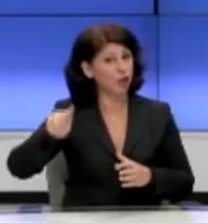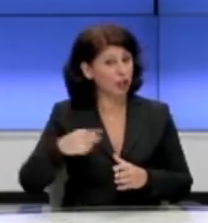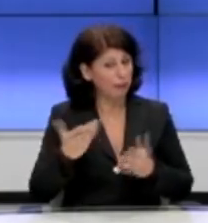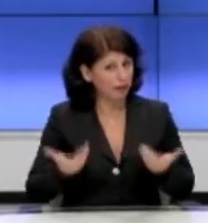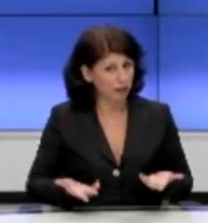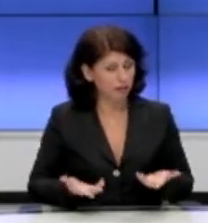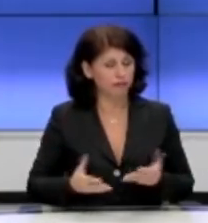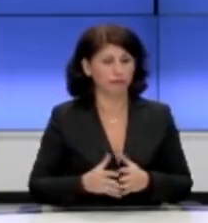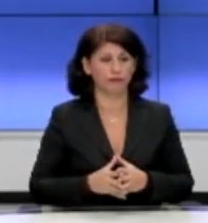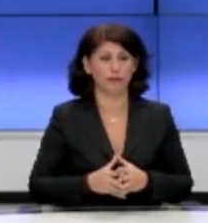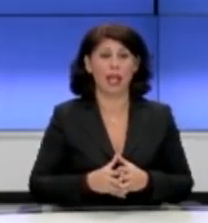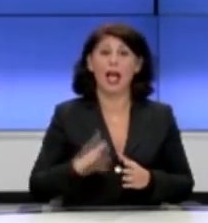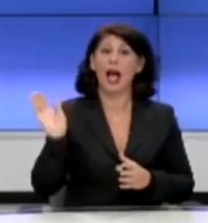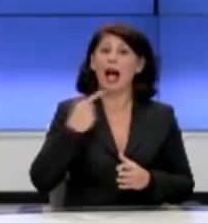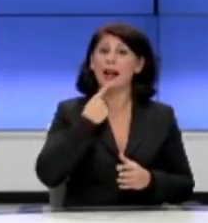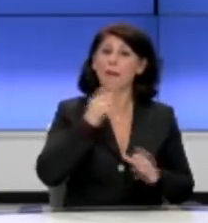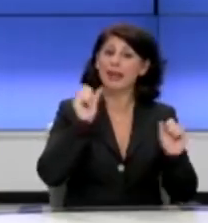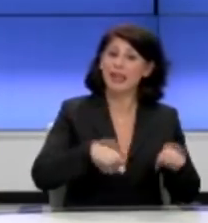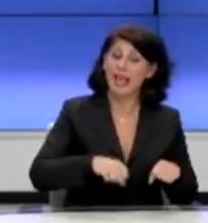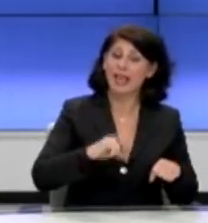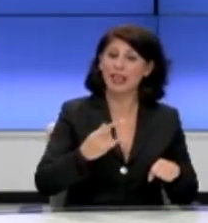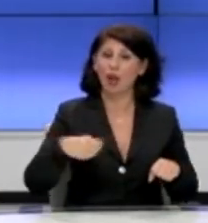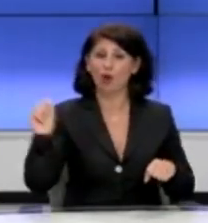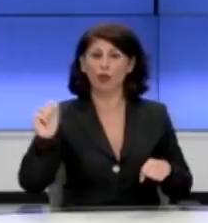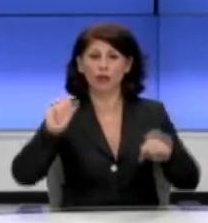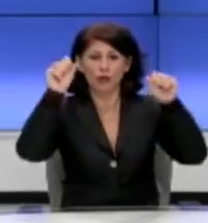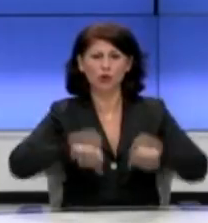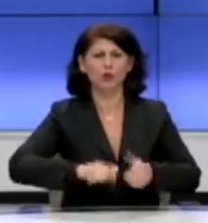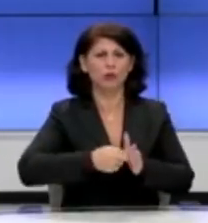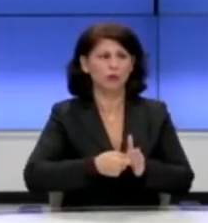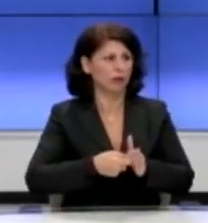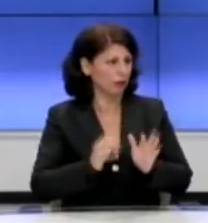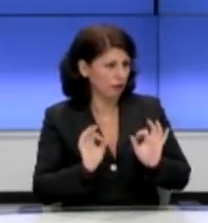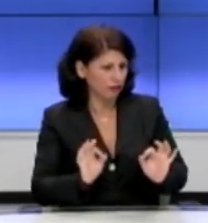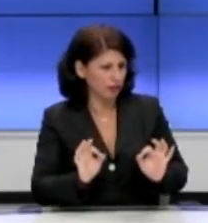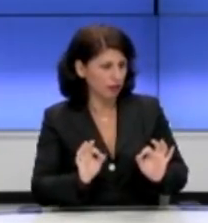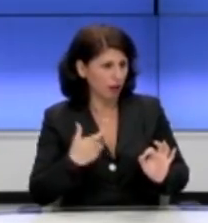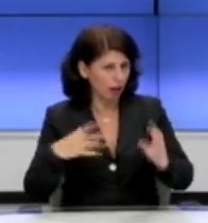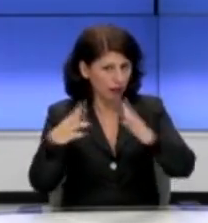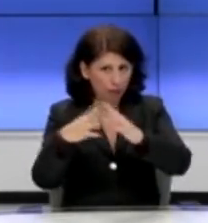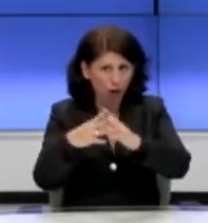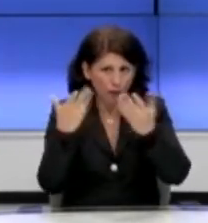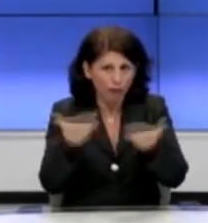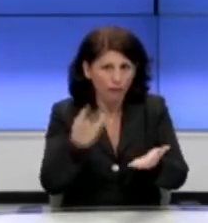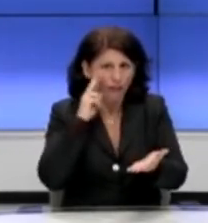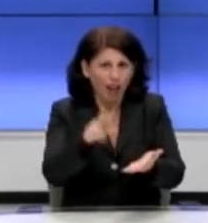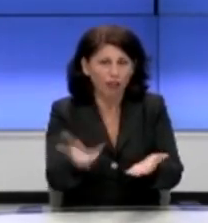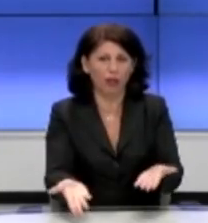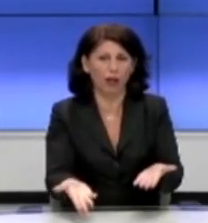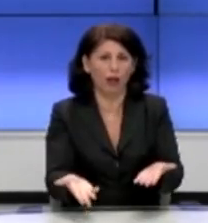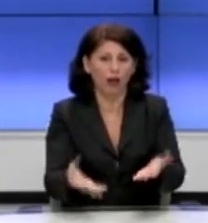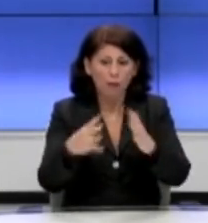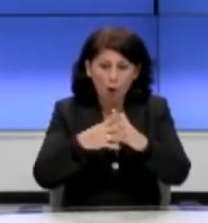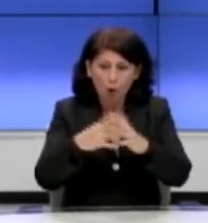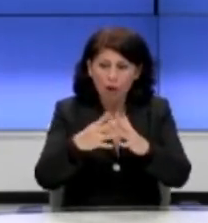ερωτήματα, αν λέμε ναι ή όχι στο lockdown. Είναι προφανές ότι είμαστε σε πόλεμο. Όπως προφανές είναι